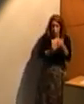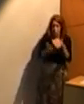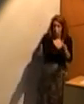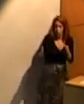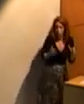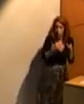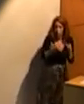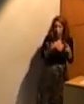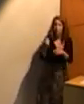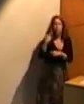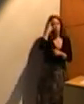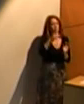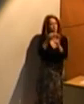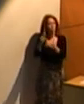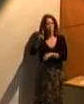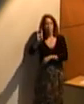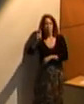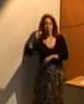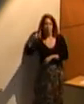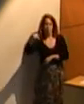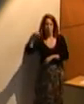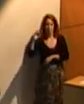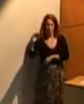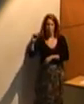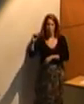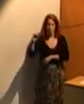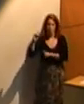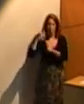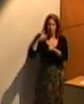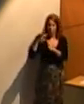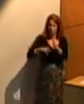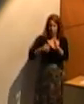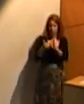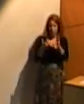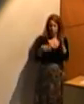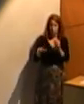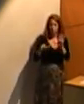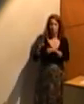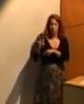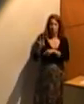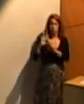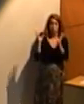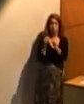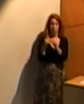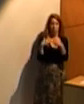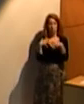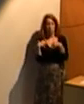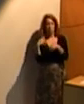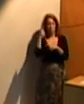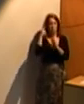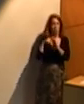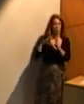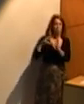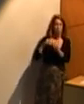et une modification du texte de 1974 les recommandations de l'unesco 74 ces questions là où justement des de plus en plus